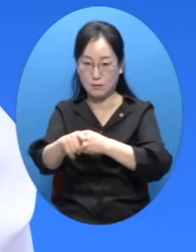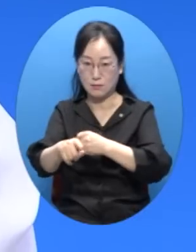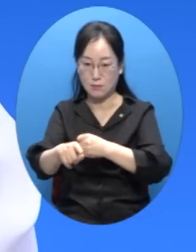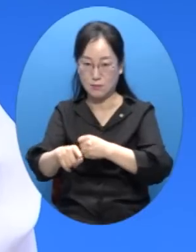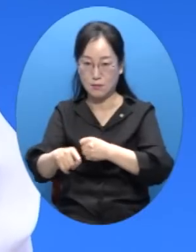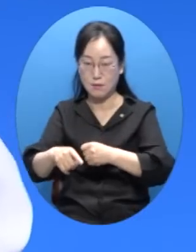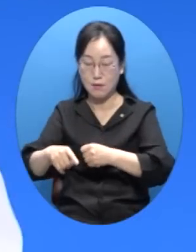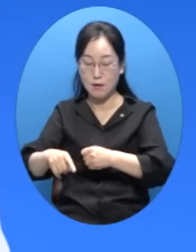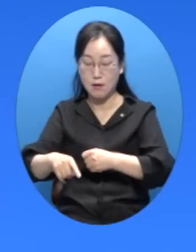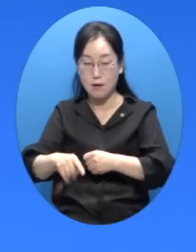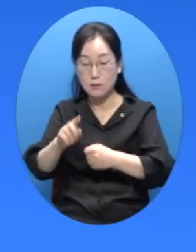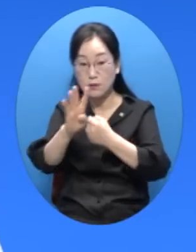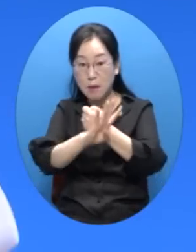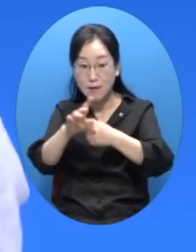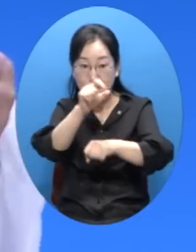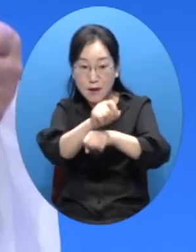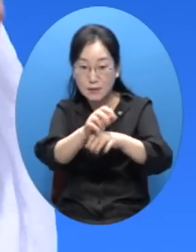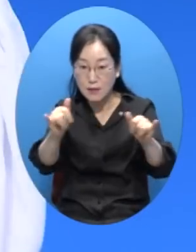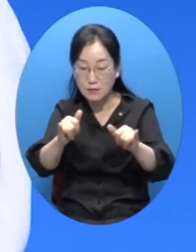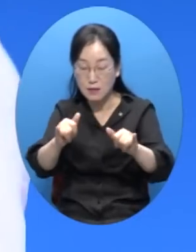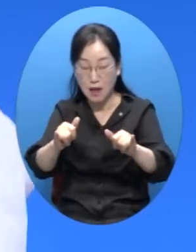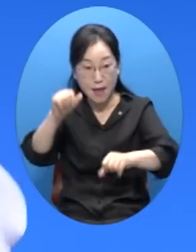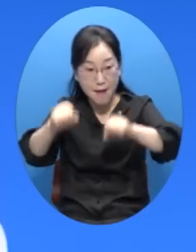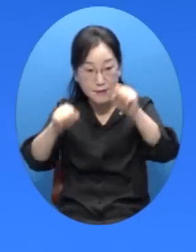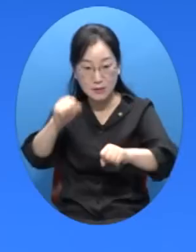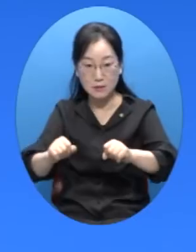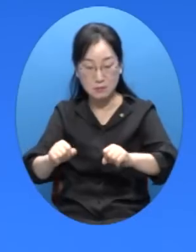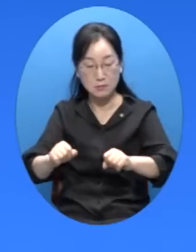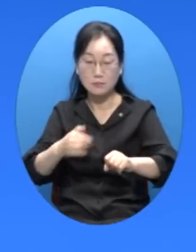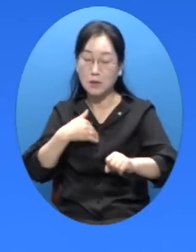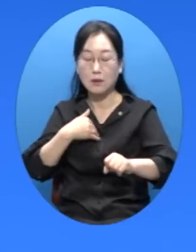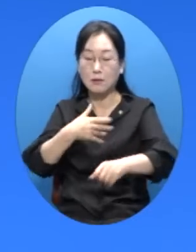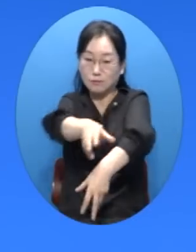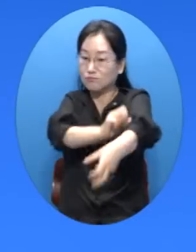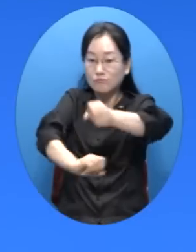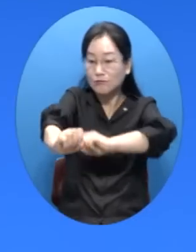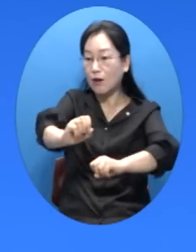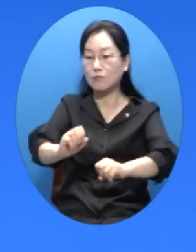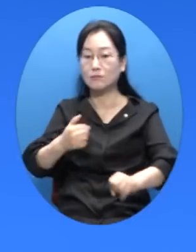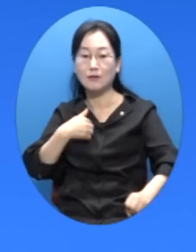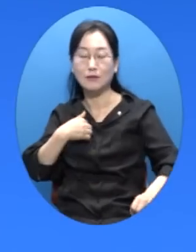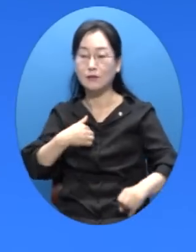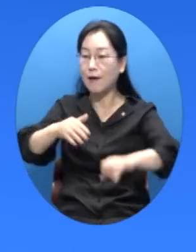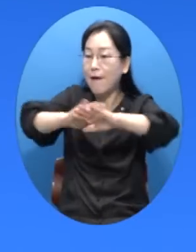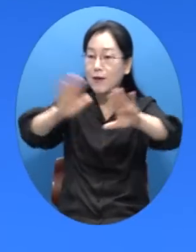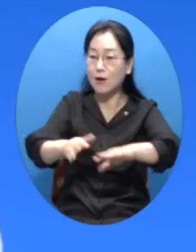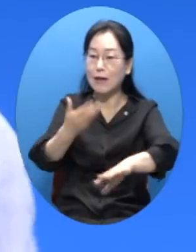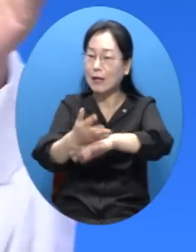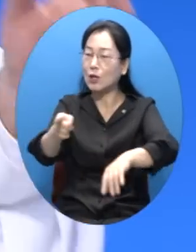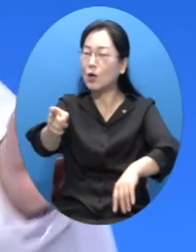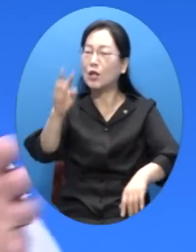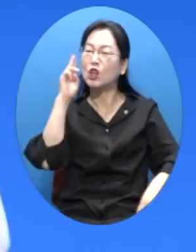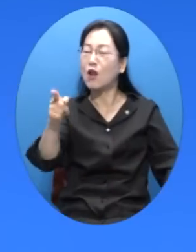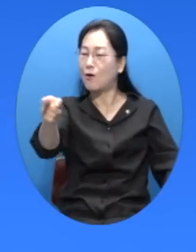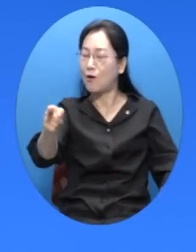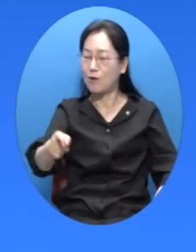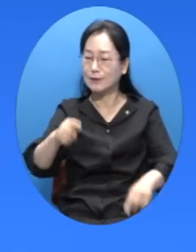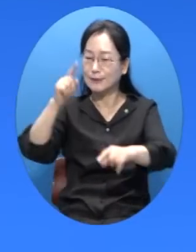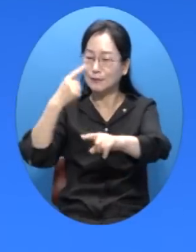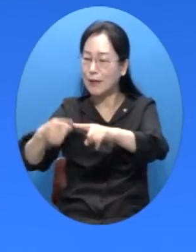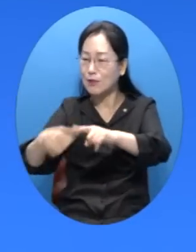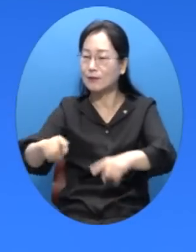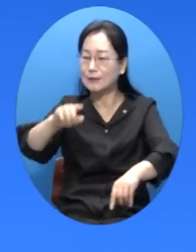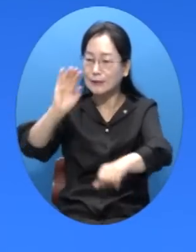행위가 본인은 자기들이 문제를 해결하겠다고 남의 잘못을 지적하고 판단하고